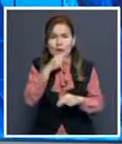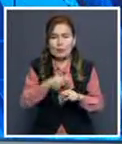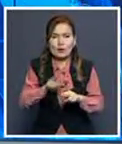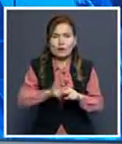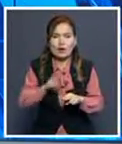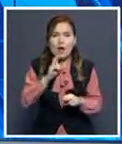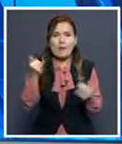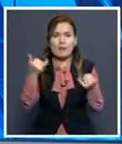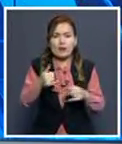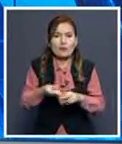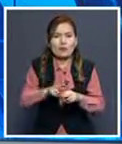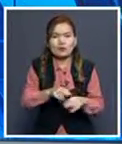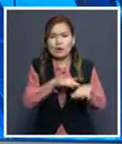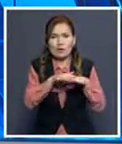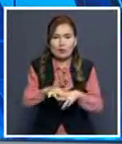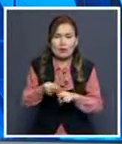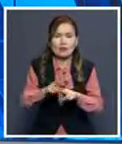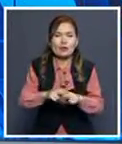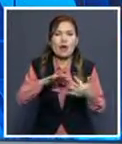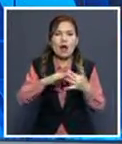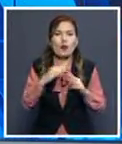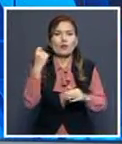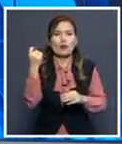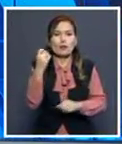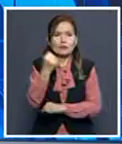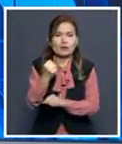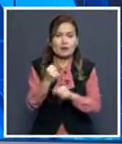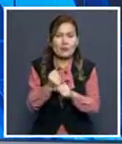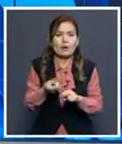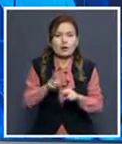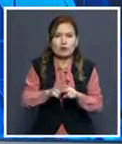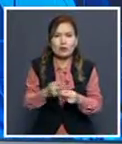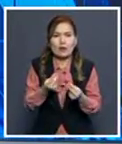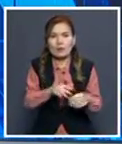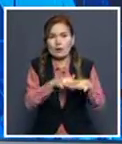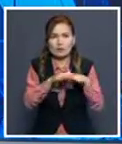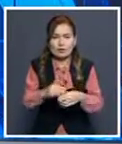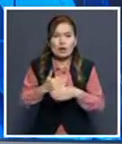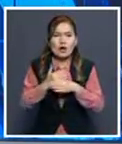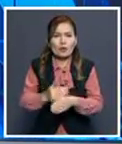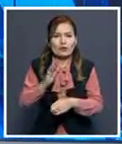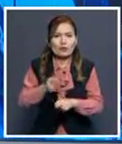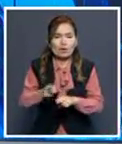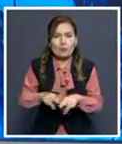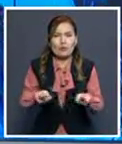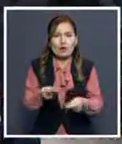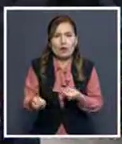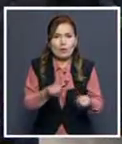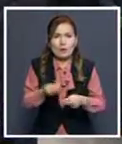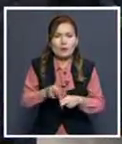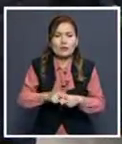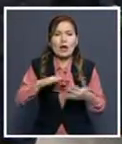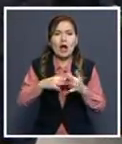лизингтің үстемақысын азайтуға, фермерлердің техника мен технологияға оңтайлы қол жеткізу үшін жұмсалмақ. Үкімет басшысының орынбасары